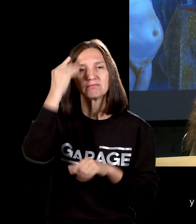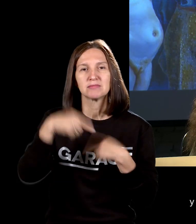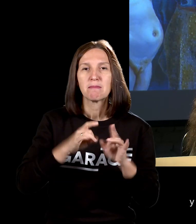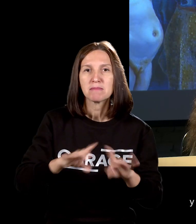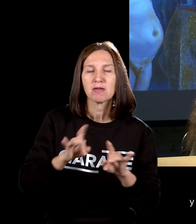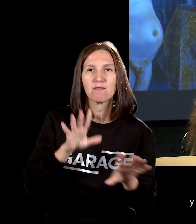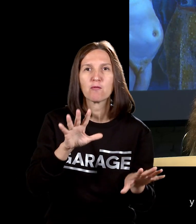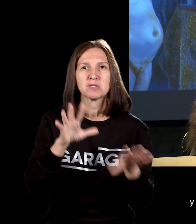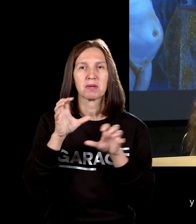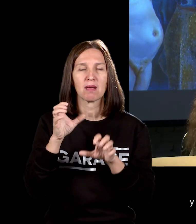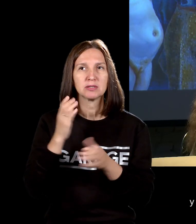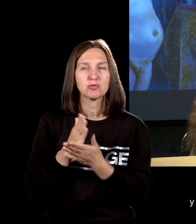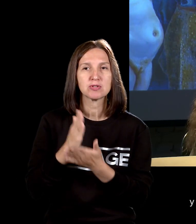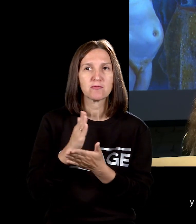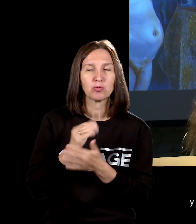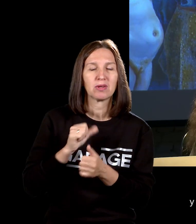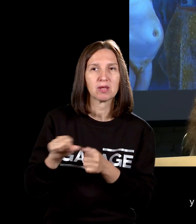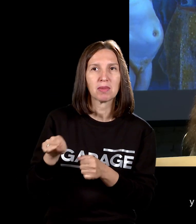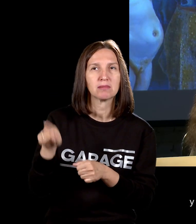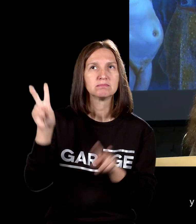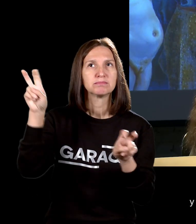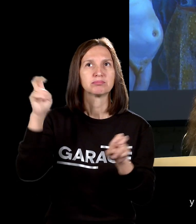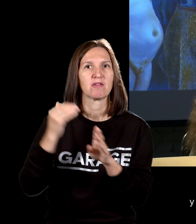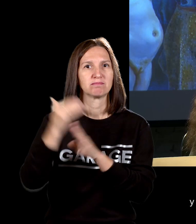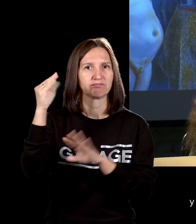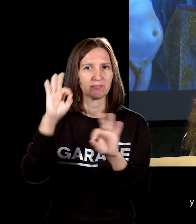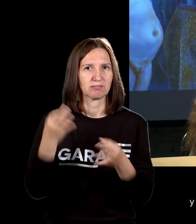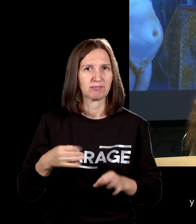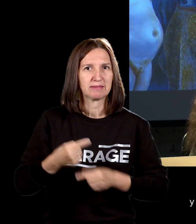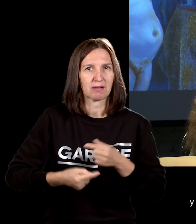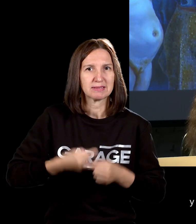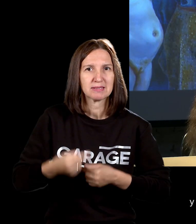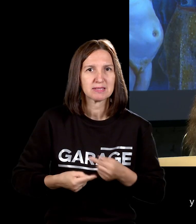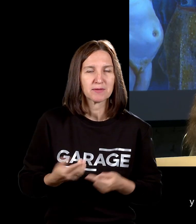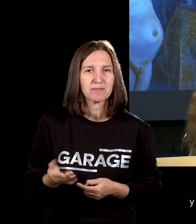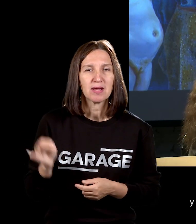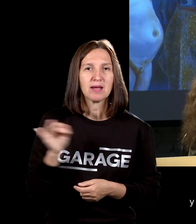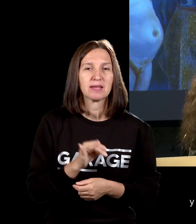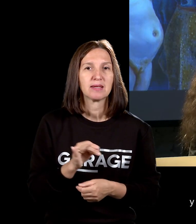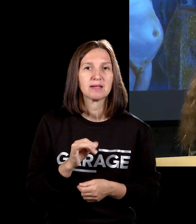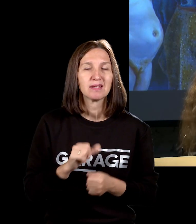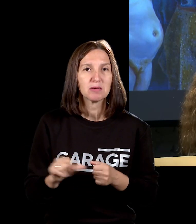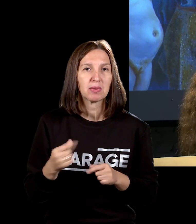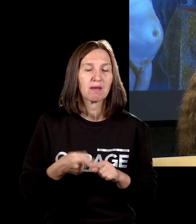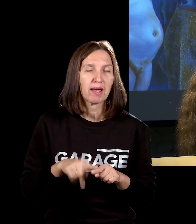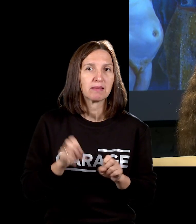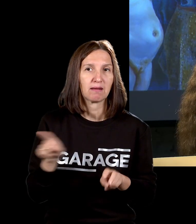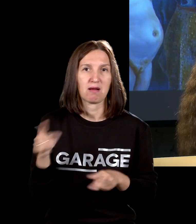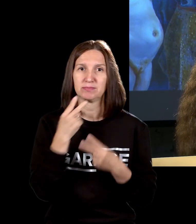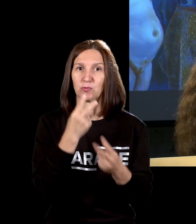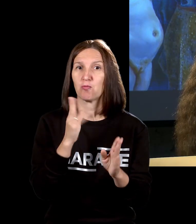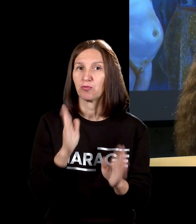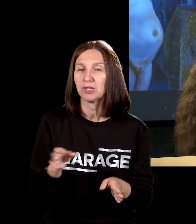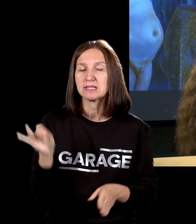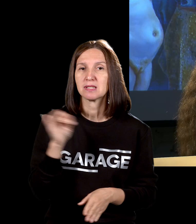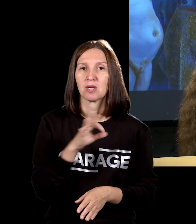нас существуют по отношению к вот этой самой высокой традиции. И вот это как бы, причем, как мы увидим, и Отто